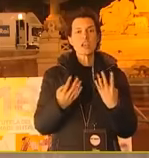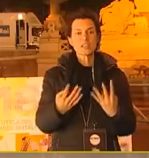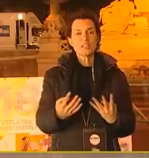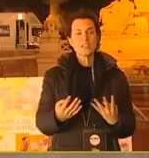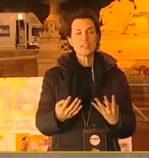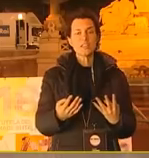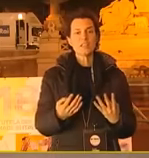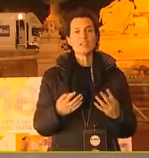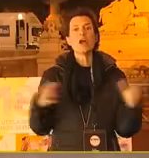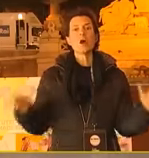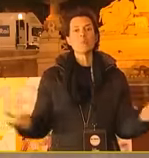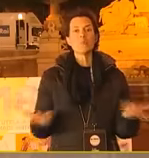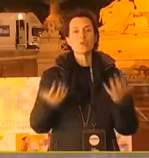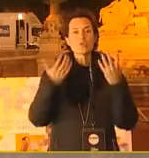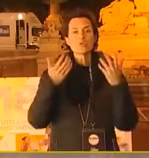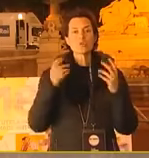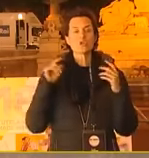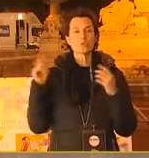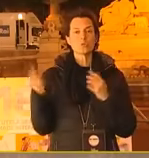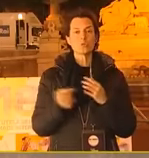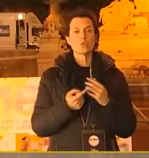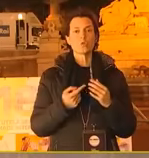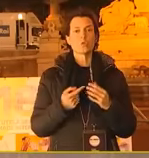verde c'erano gli appalti di Mafia Capitale.